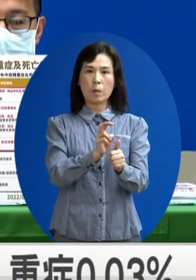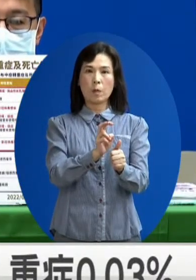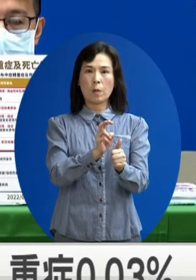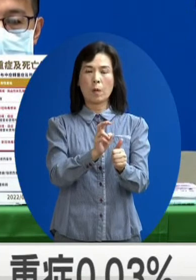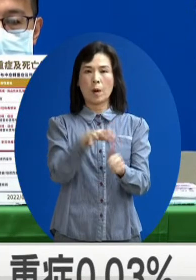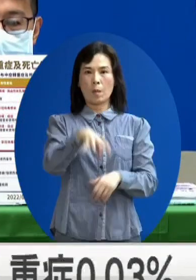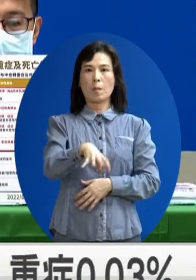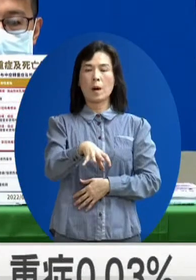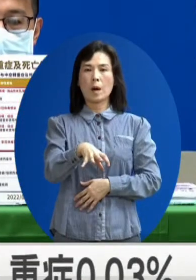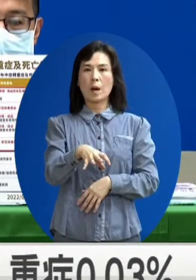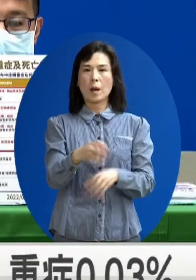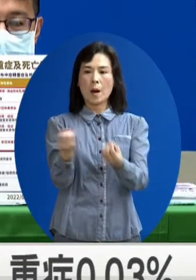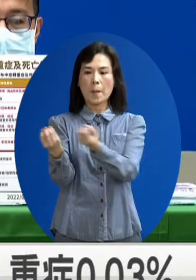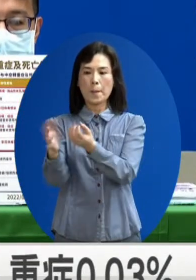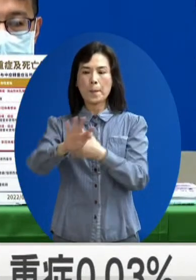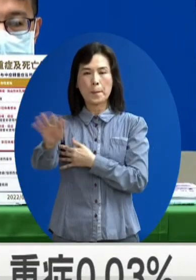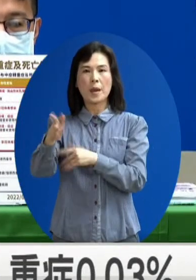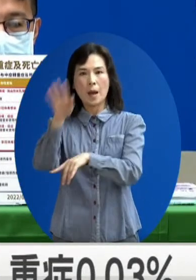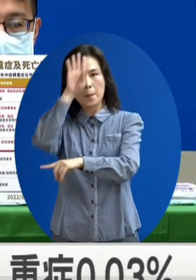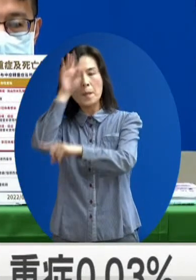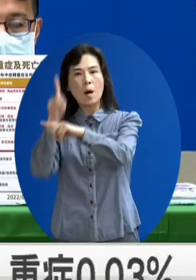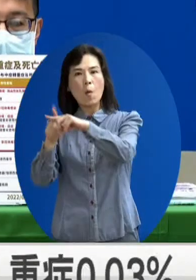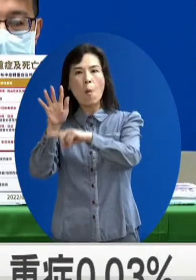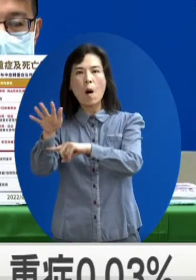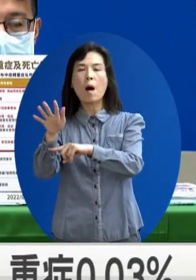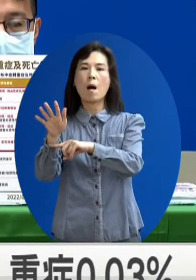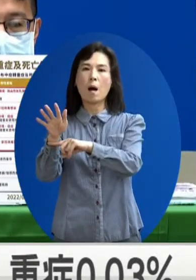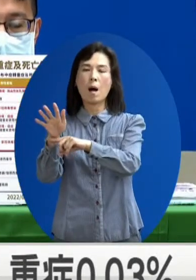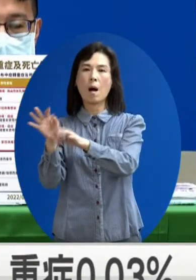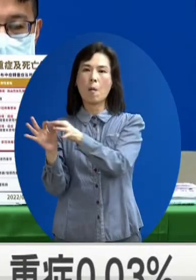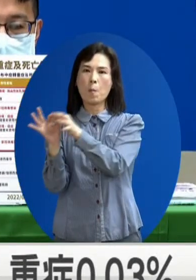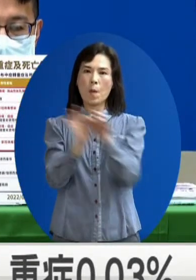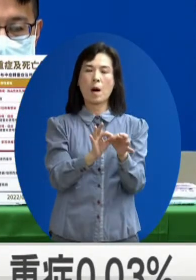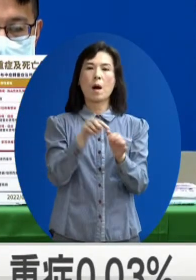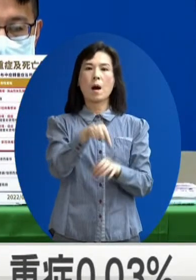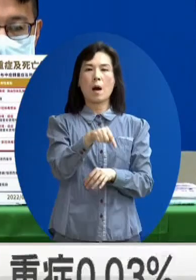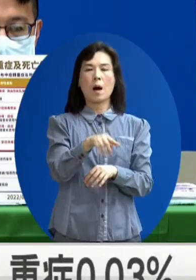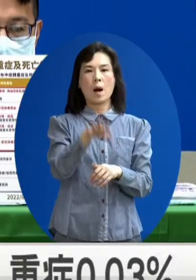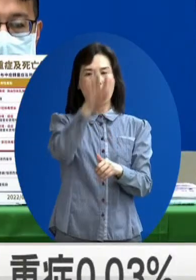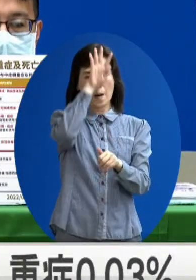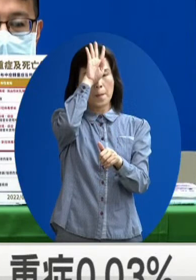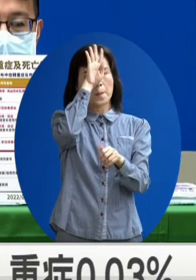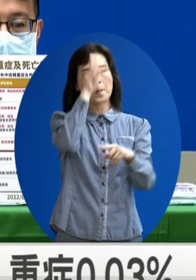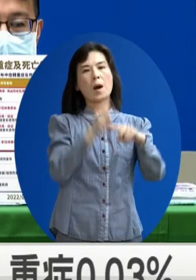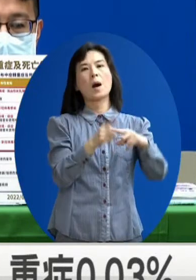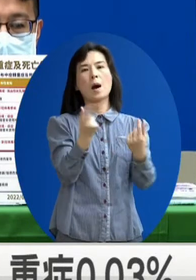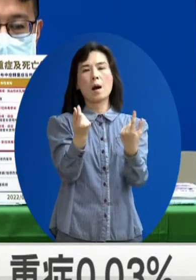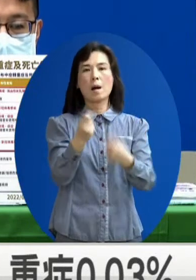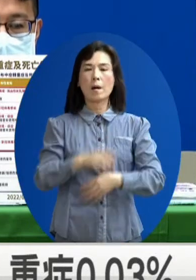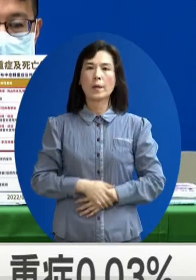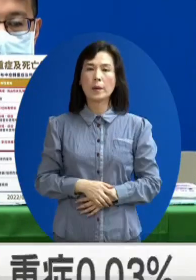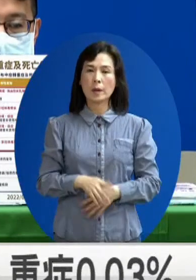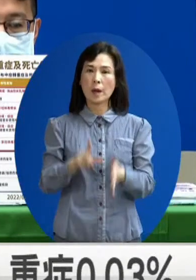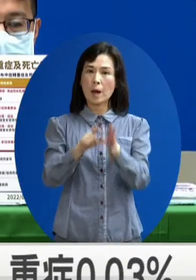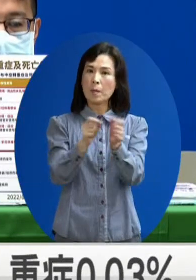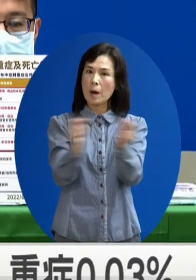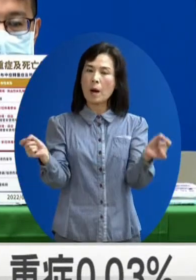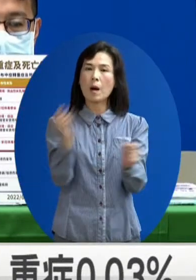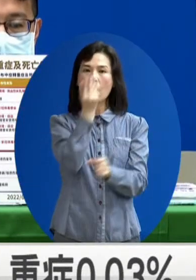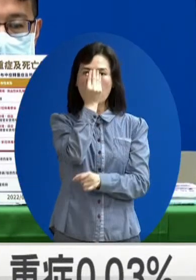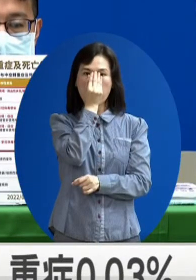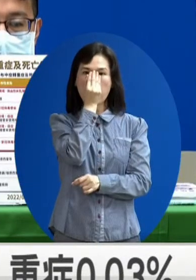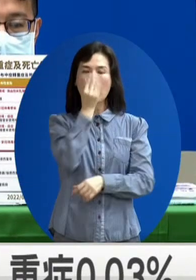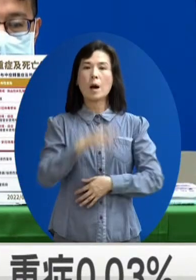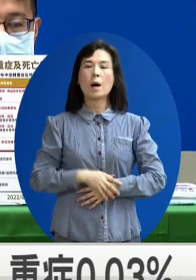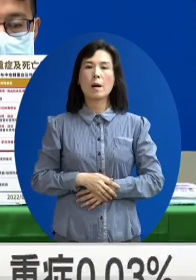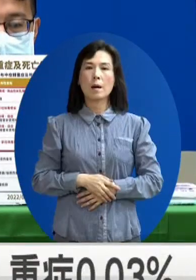所里面有发生其他确诊个案的关系哈，所以裁剪染疫确诊。那因为他长期使用呼吸器